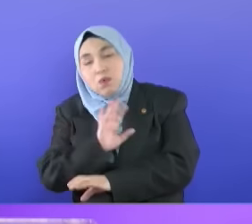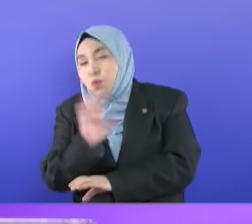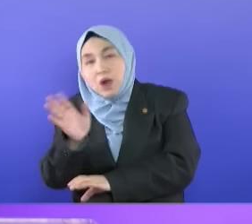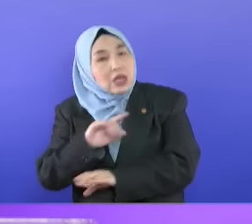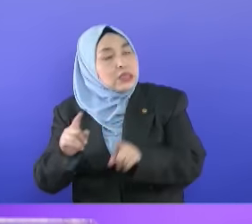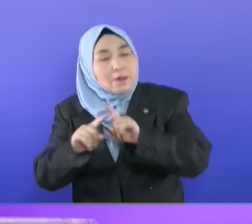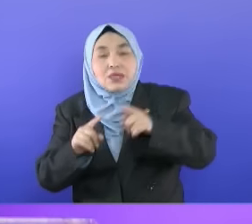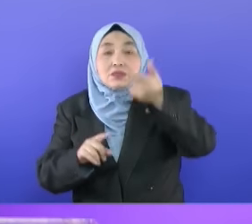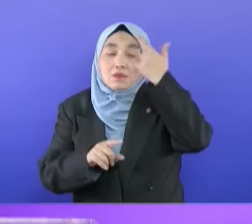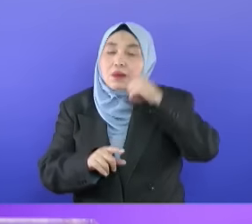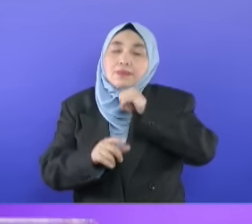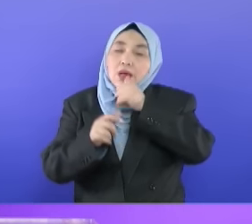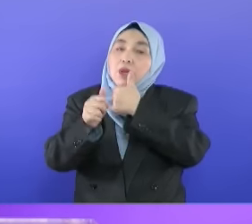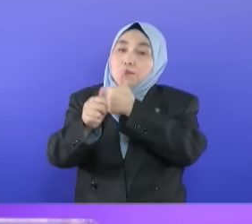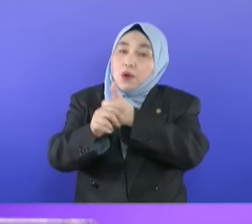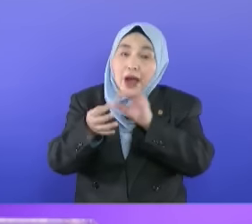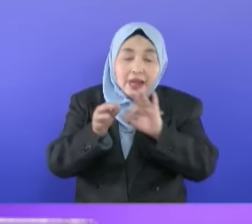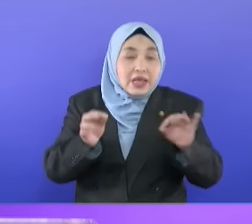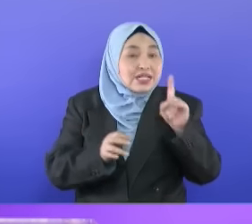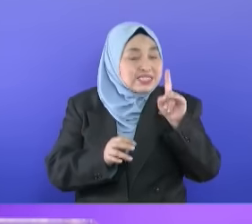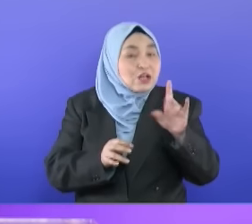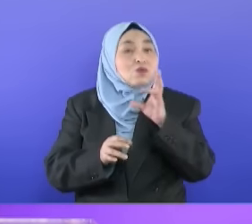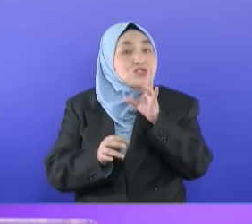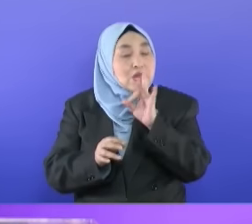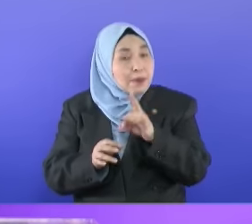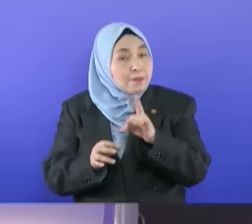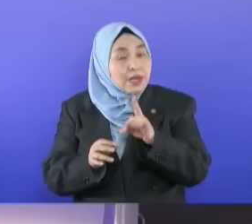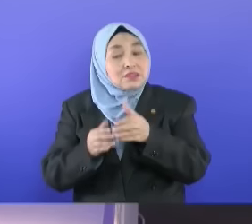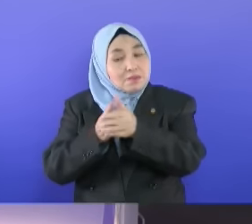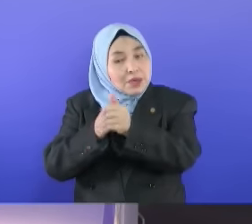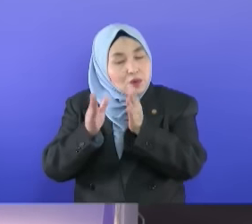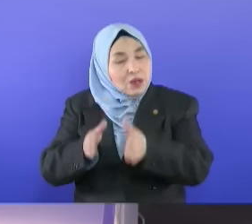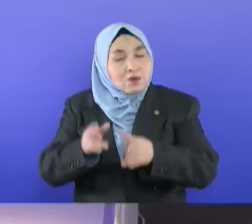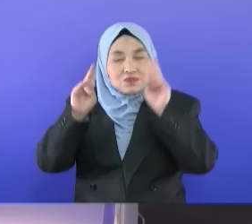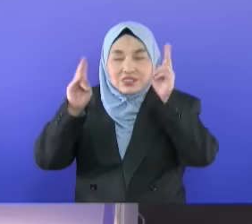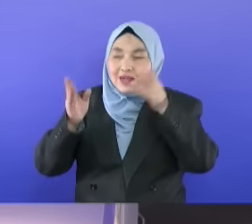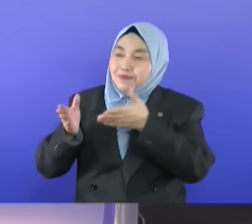karena tidak mematuhi ayat 118 dipimpin